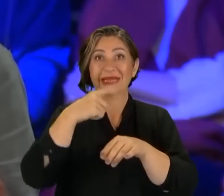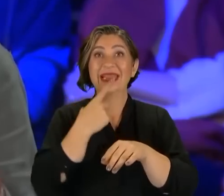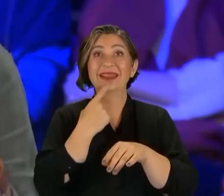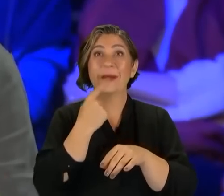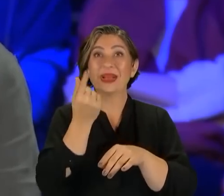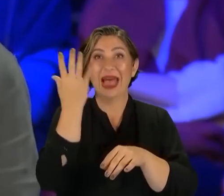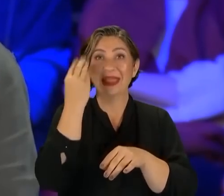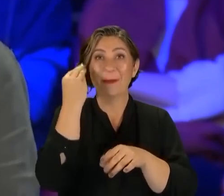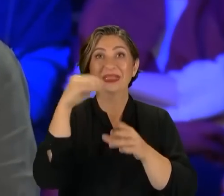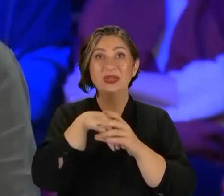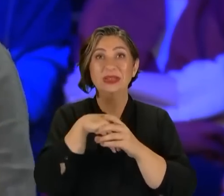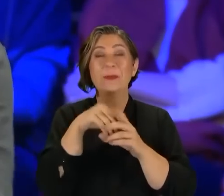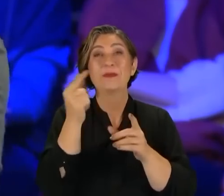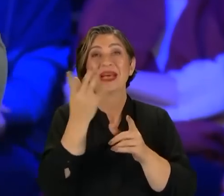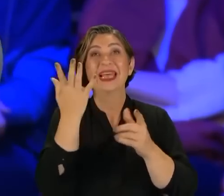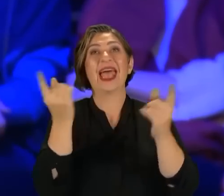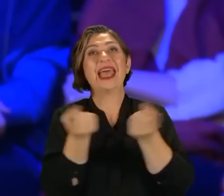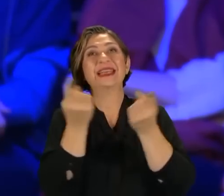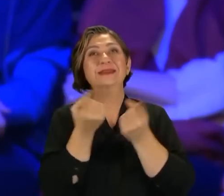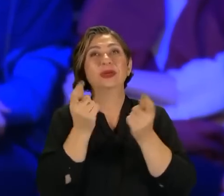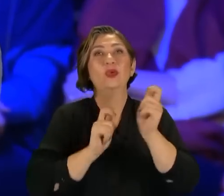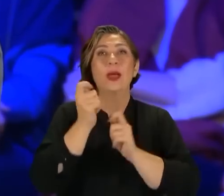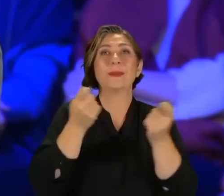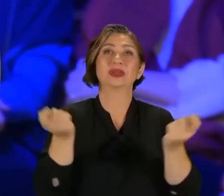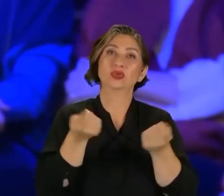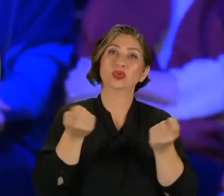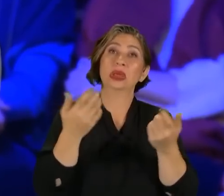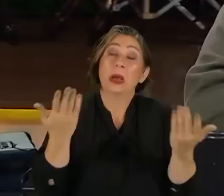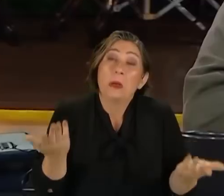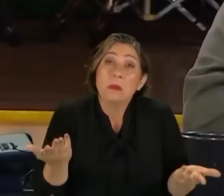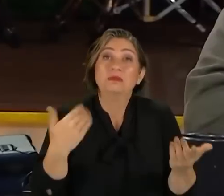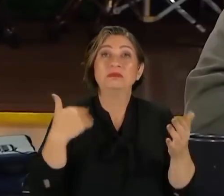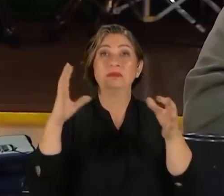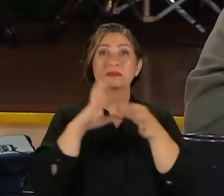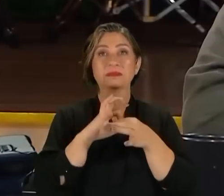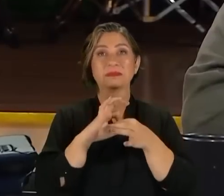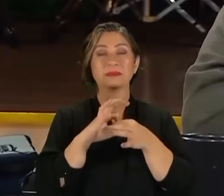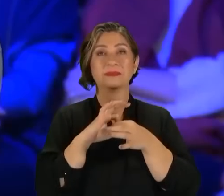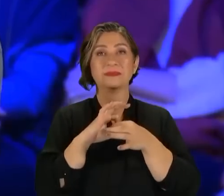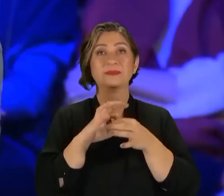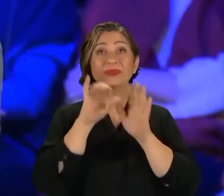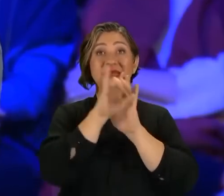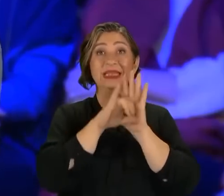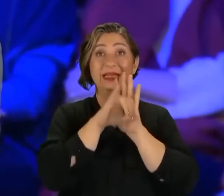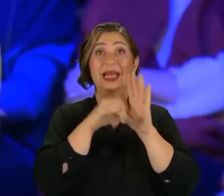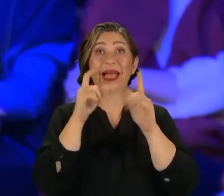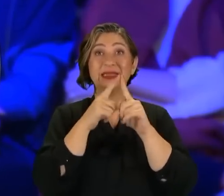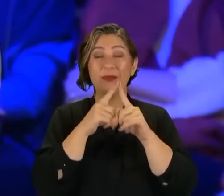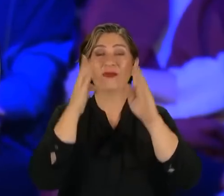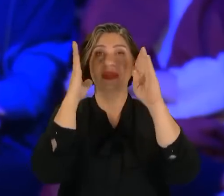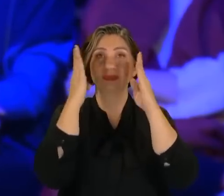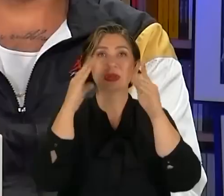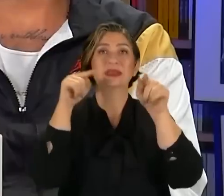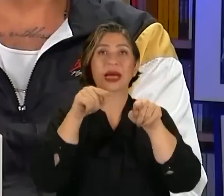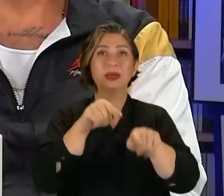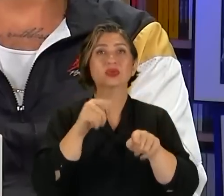dilinden biraz daha anlayabilmek için biraz daha mizahi yönden kullanmaya çalışıyoruz ama tabii ki bizimle alakalı her şeyi Instagram hesaplarımızdan, Facebook'tan